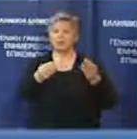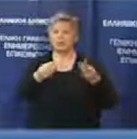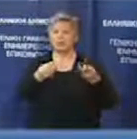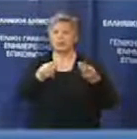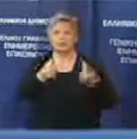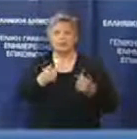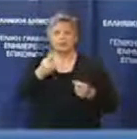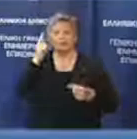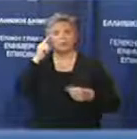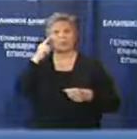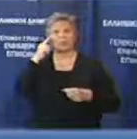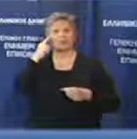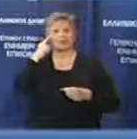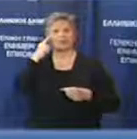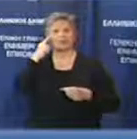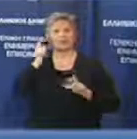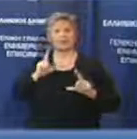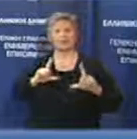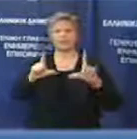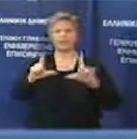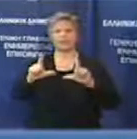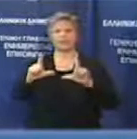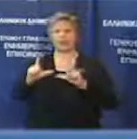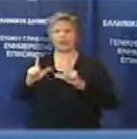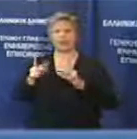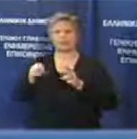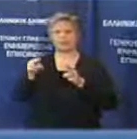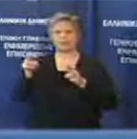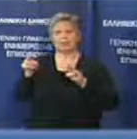οποία συνήθως βρίσκονται από την ταύτιση με